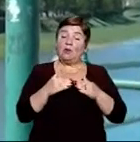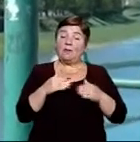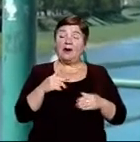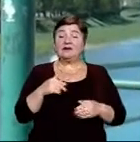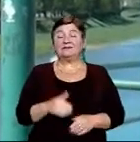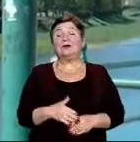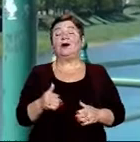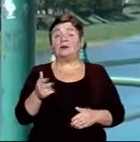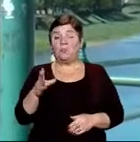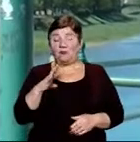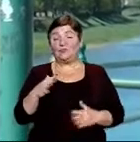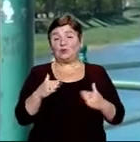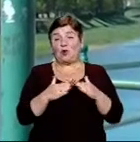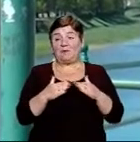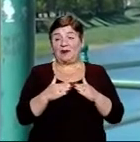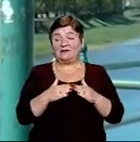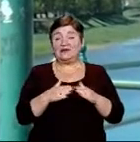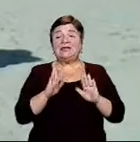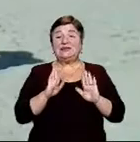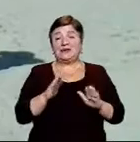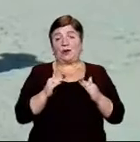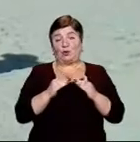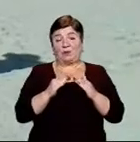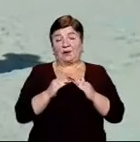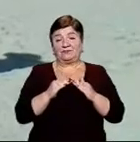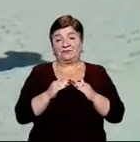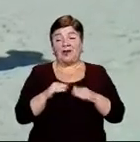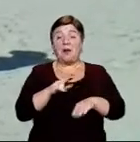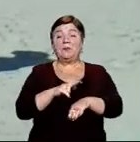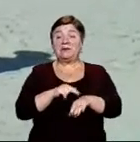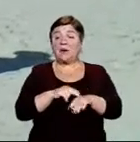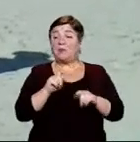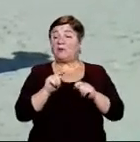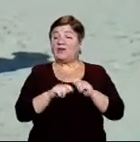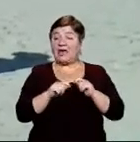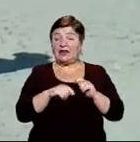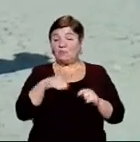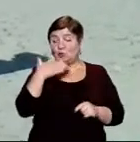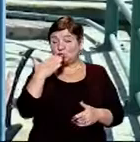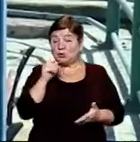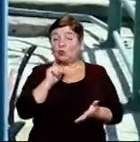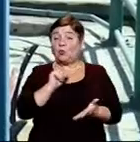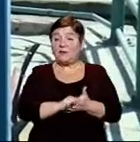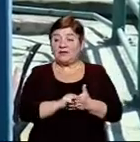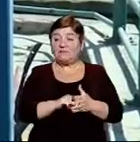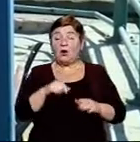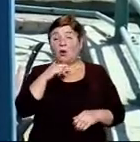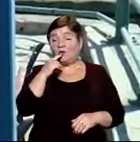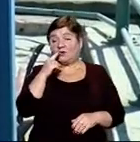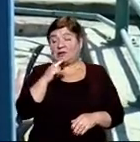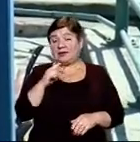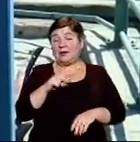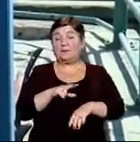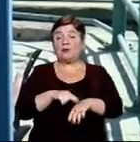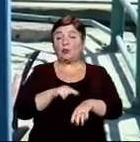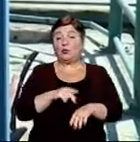на вдома? Да? Виключно вдома. Також патрульні перевіряли в Ужгородці документи, розповіла речниця